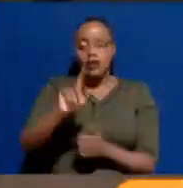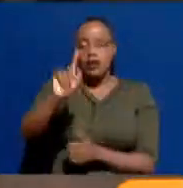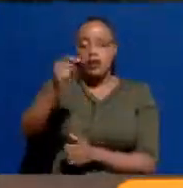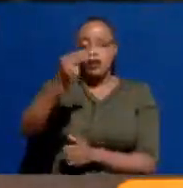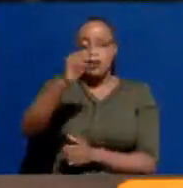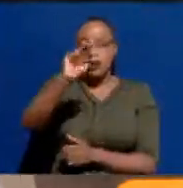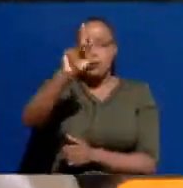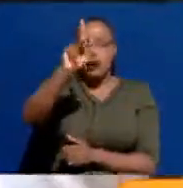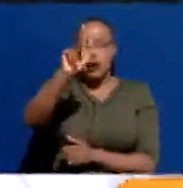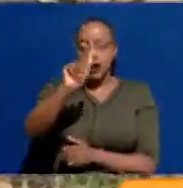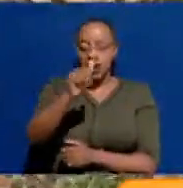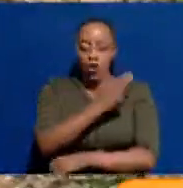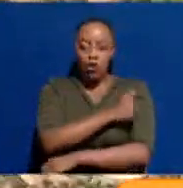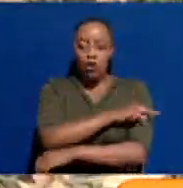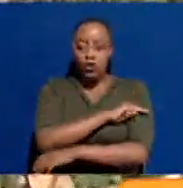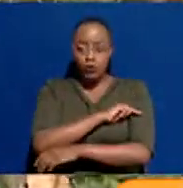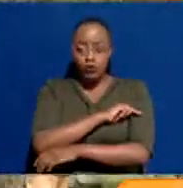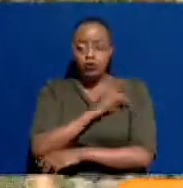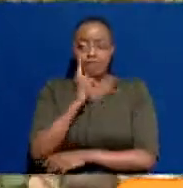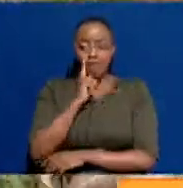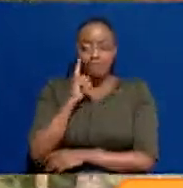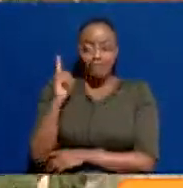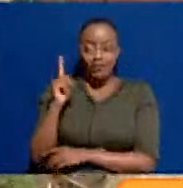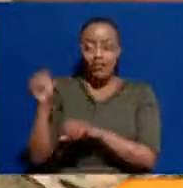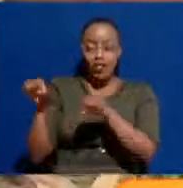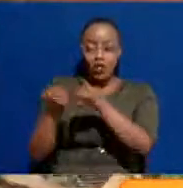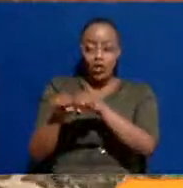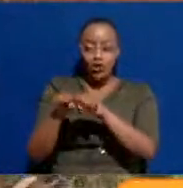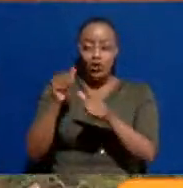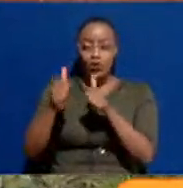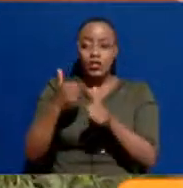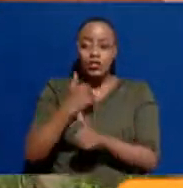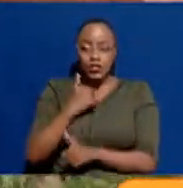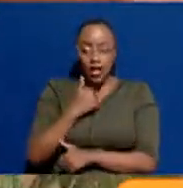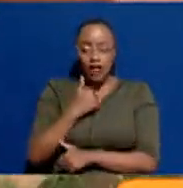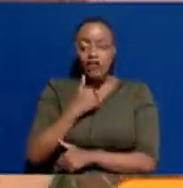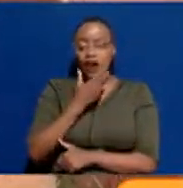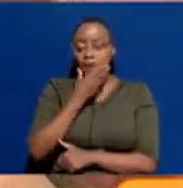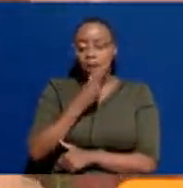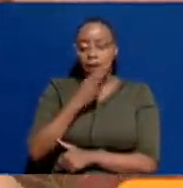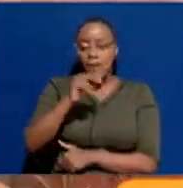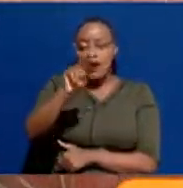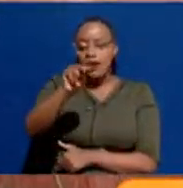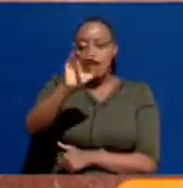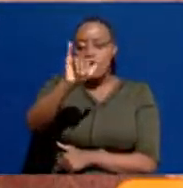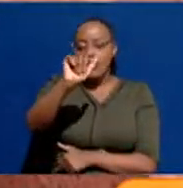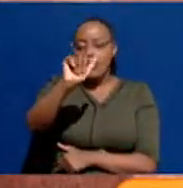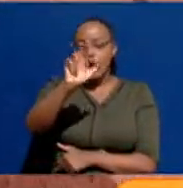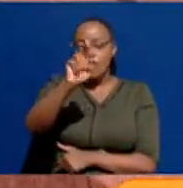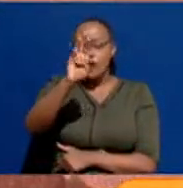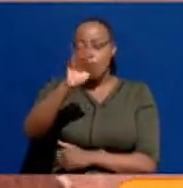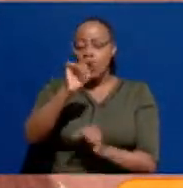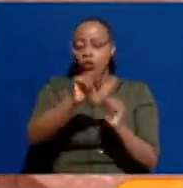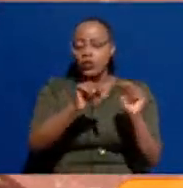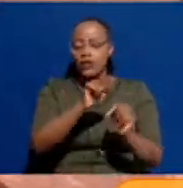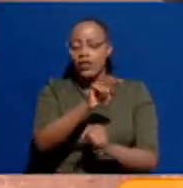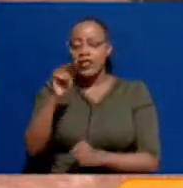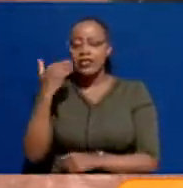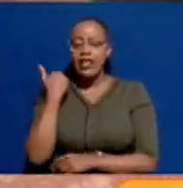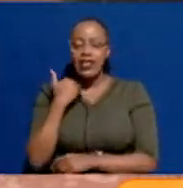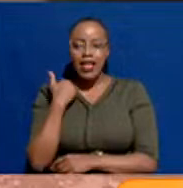Tabaka, Mugirango Kusini. Hiki ndicho kiatu alichokivaa marehemu Nyaribo kabla ya kuuawa kinyama na majambazi